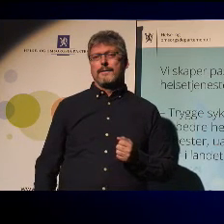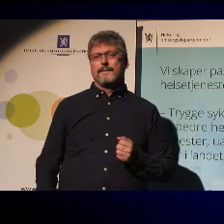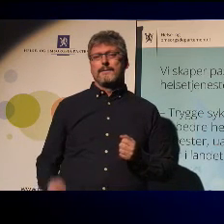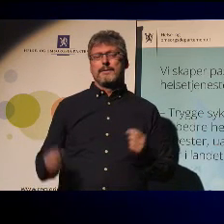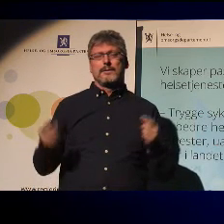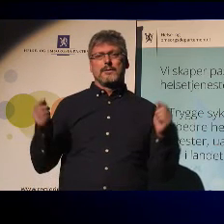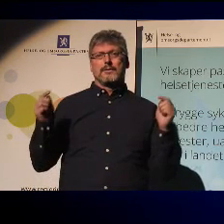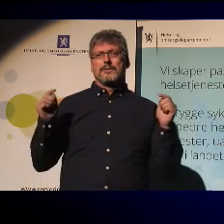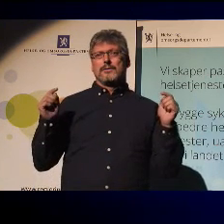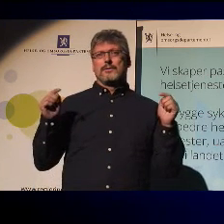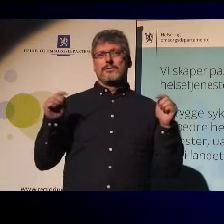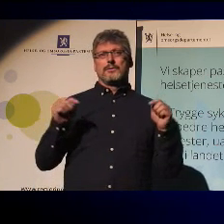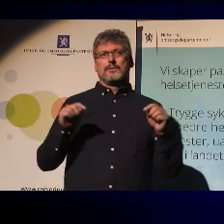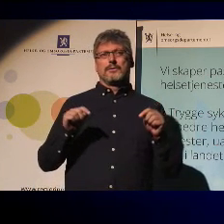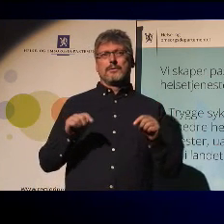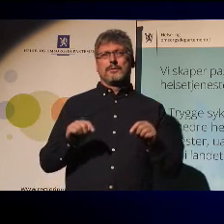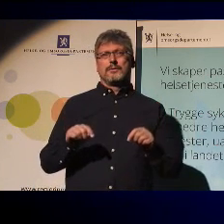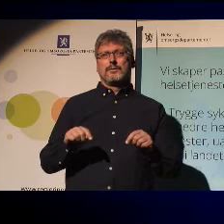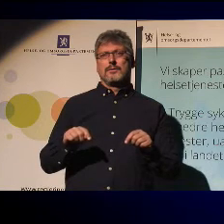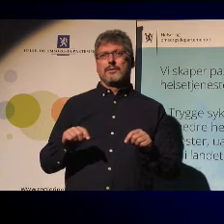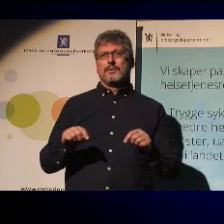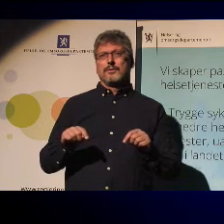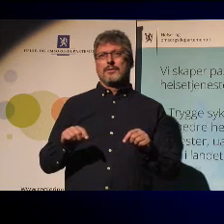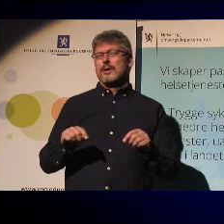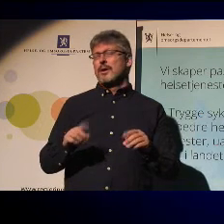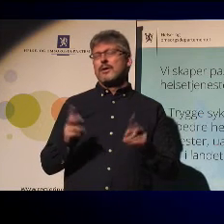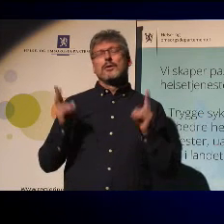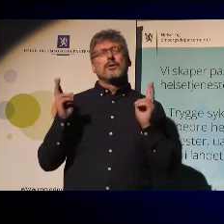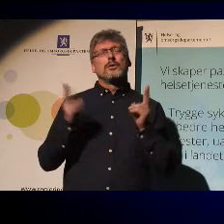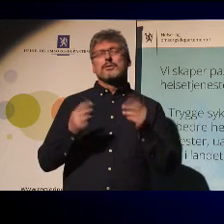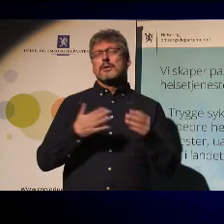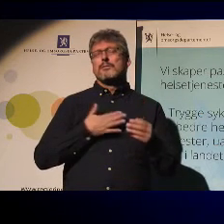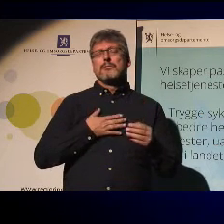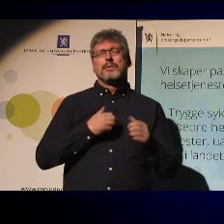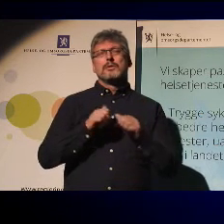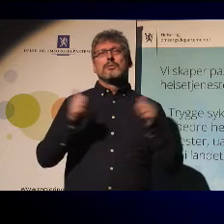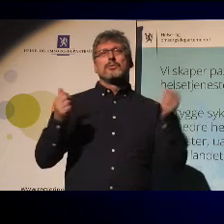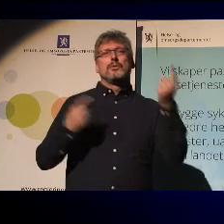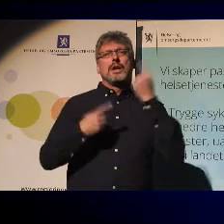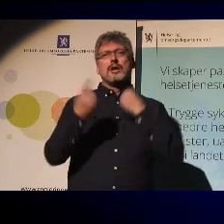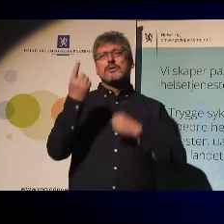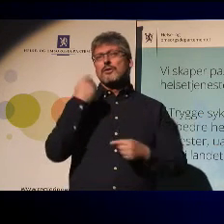men du blev min stora sorg.